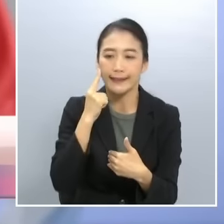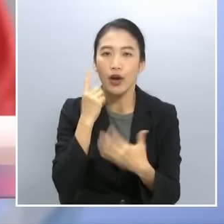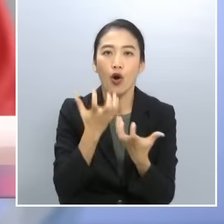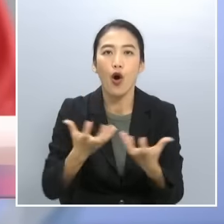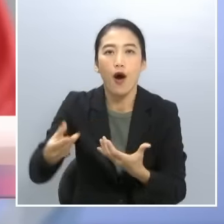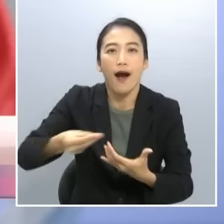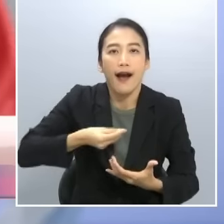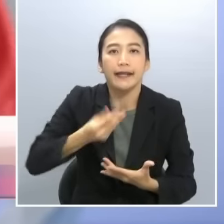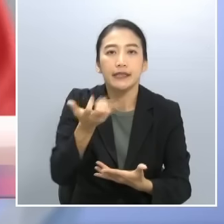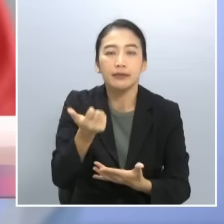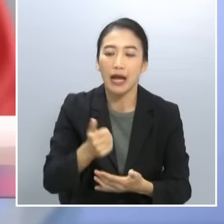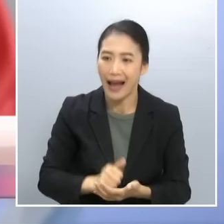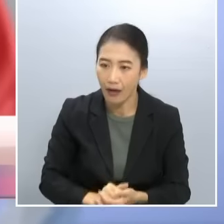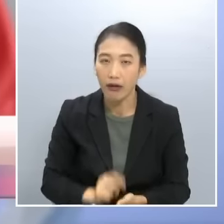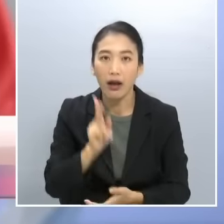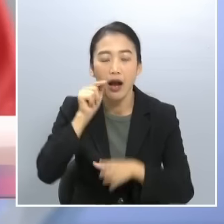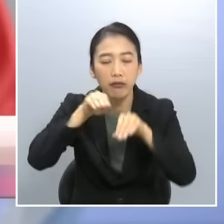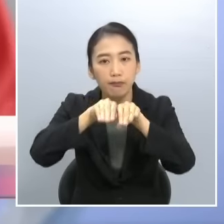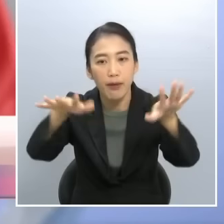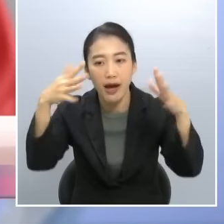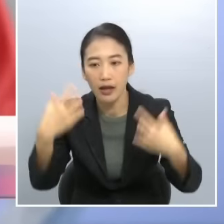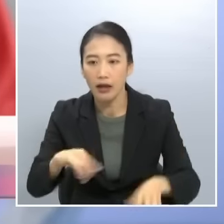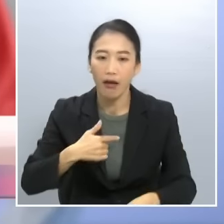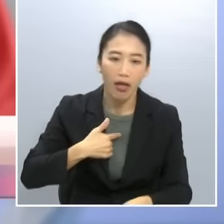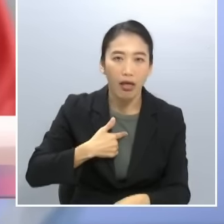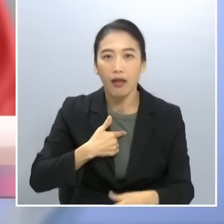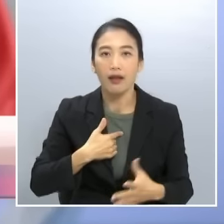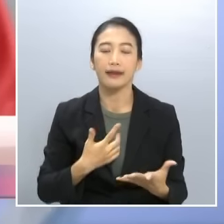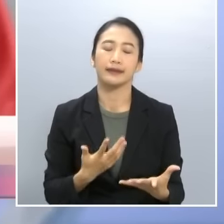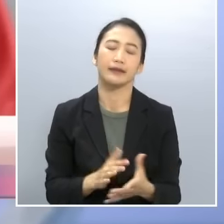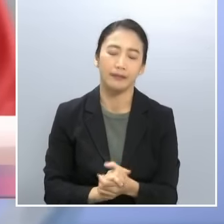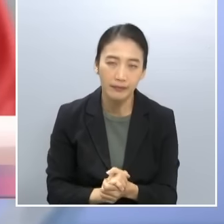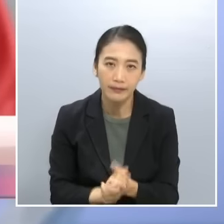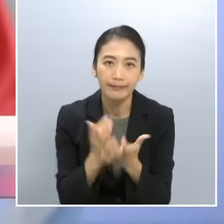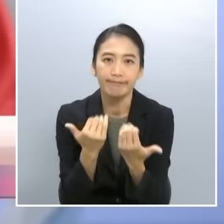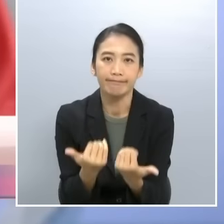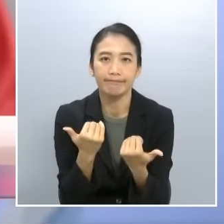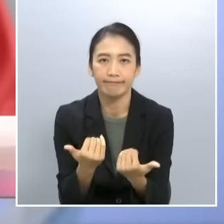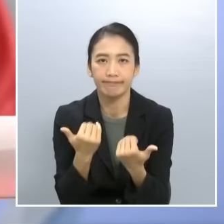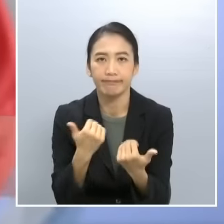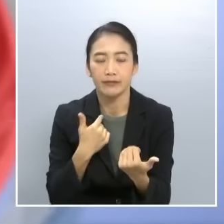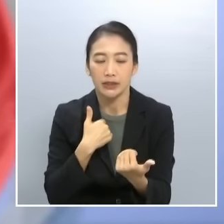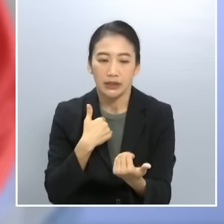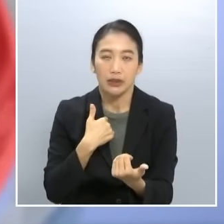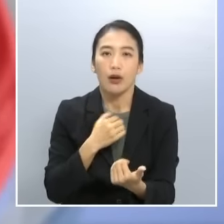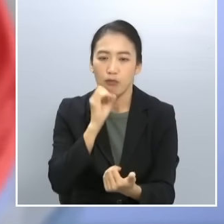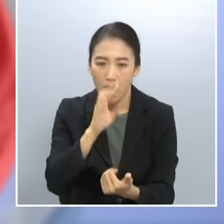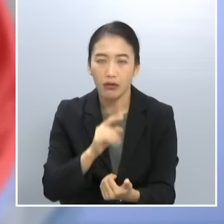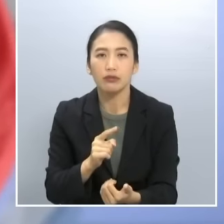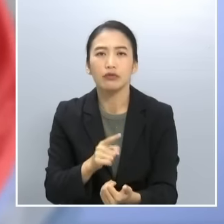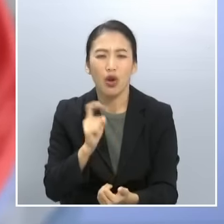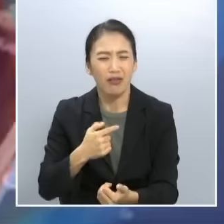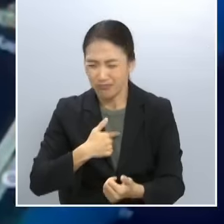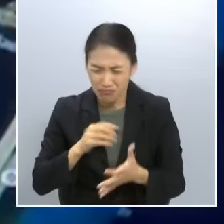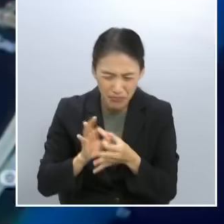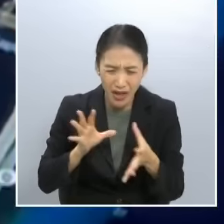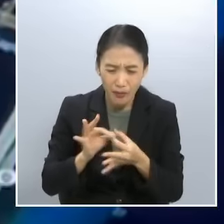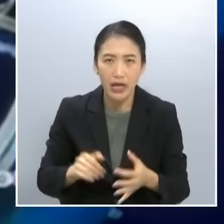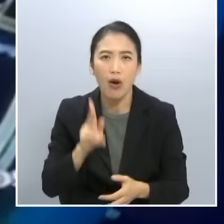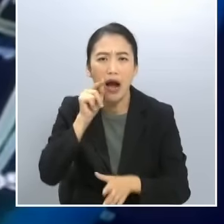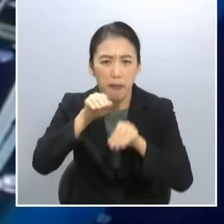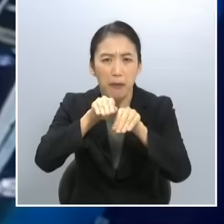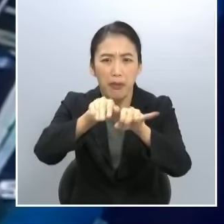มาหาเลยคืออยากมาหาก็ไม่มาหาก็มามาไม่เจอคือว่าเดี๋ยวมาหาให้ก็ได้ไปขยี้ข่าวมมซั่